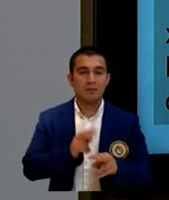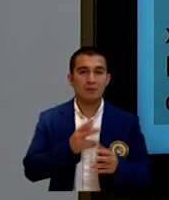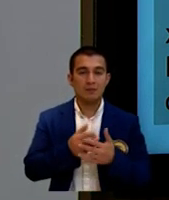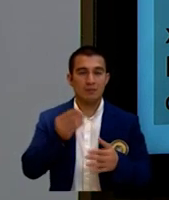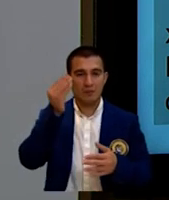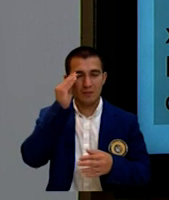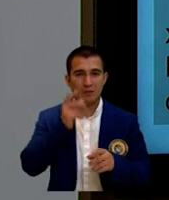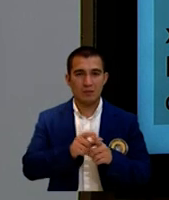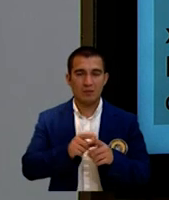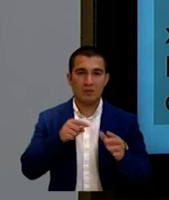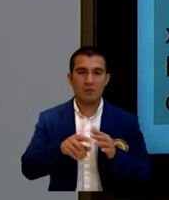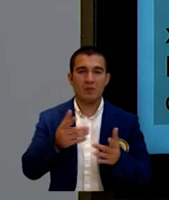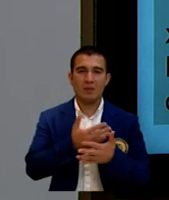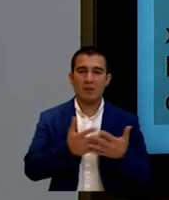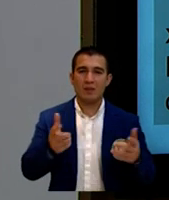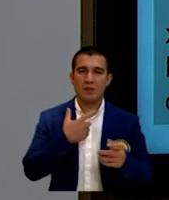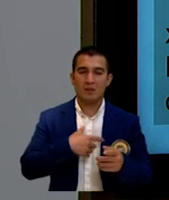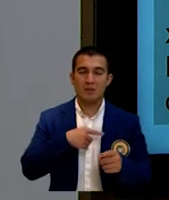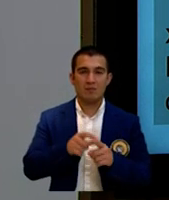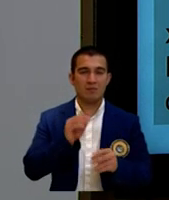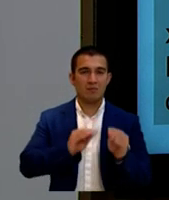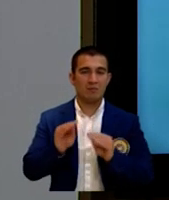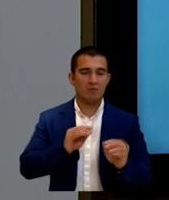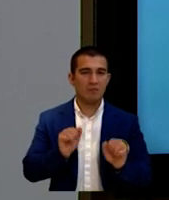siz o'zingiz to'ldirishingiz mumkin.